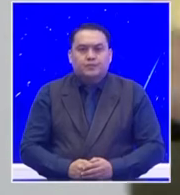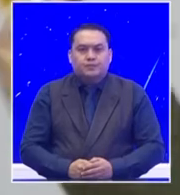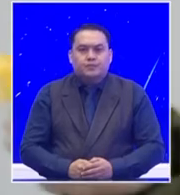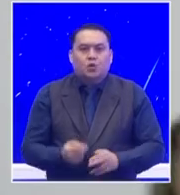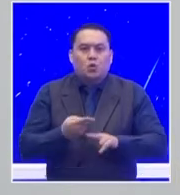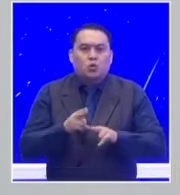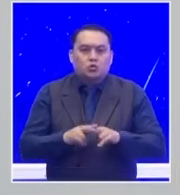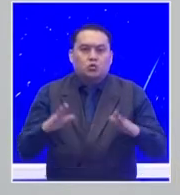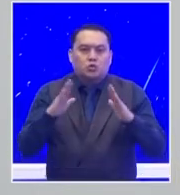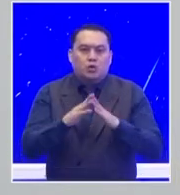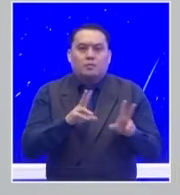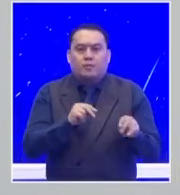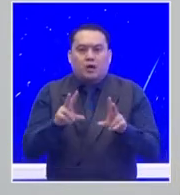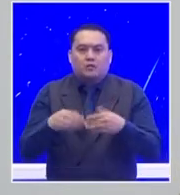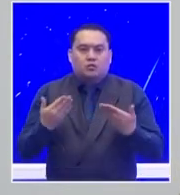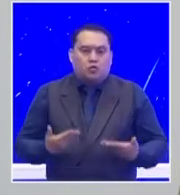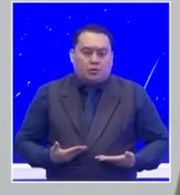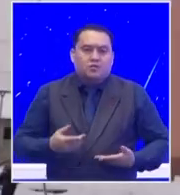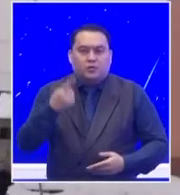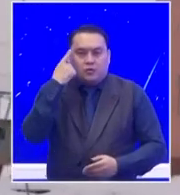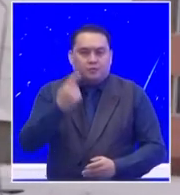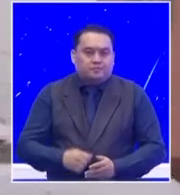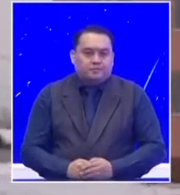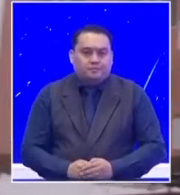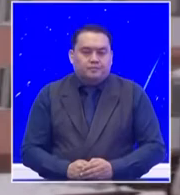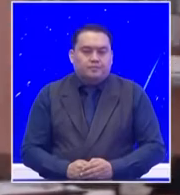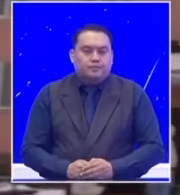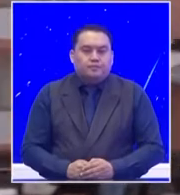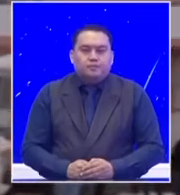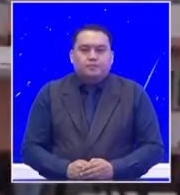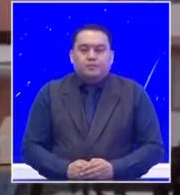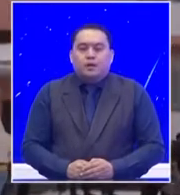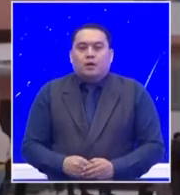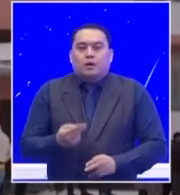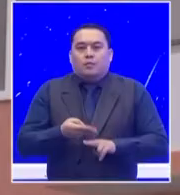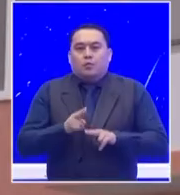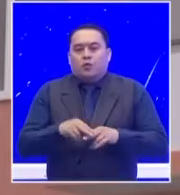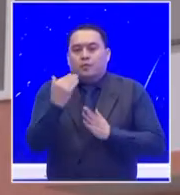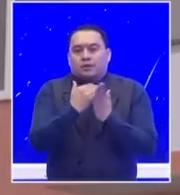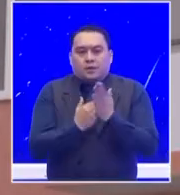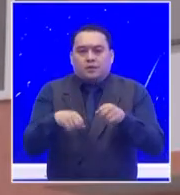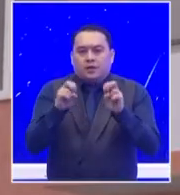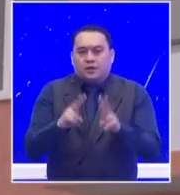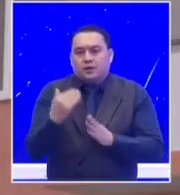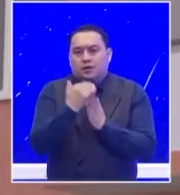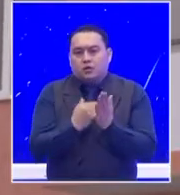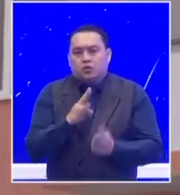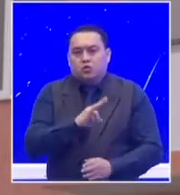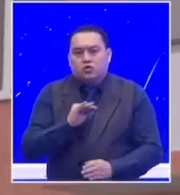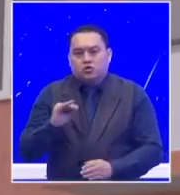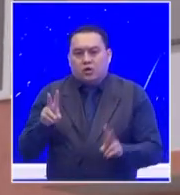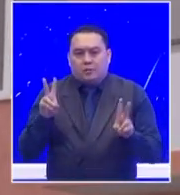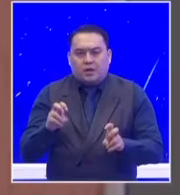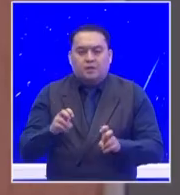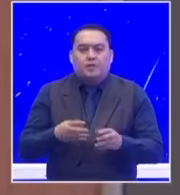Осы үйде бақытты болып тұра берек. Бұл көп қабатты тұрғын үй нұрлы жер бағдарламасымен салынды. Жергілікті және